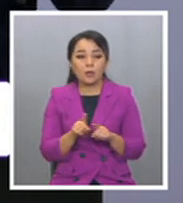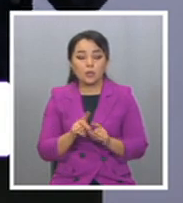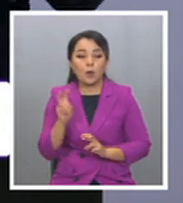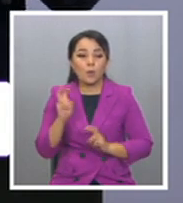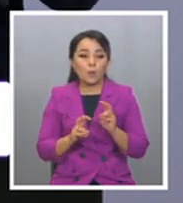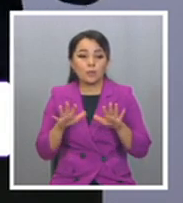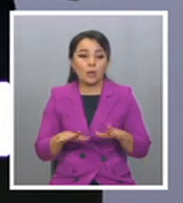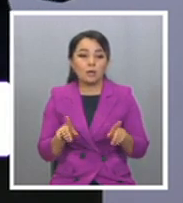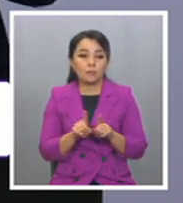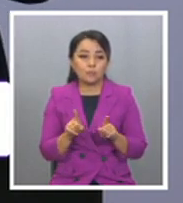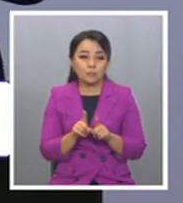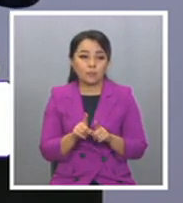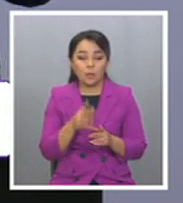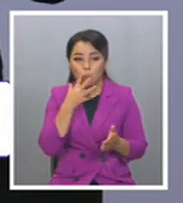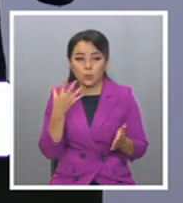өнеркәсіп